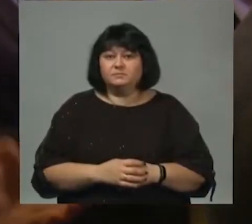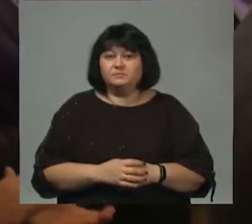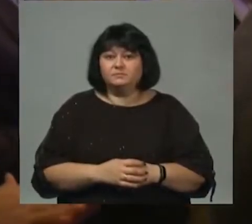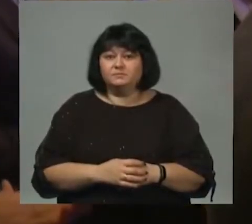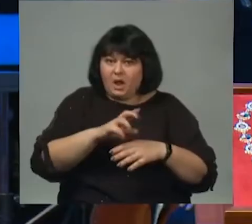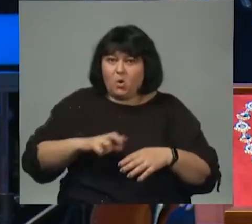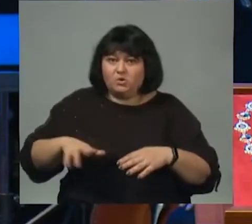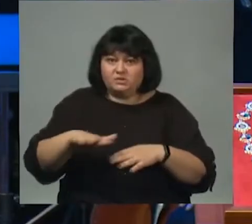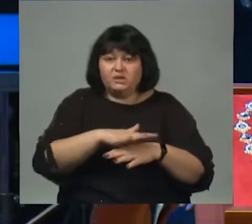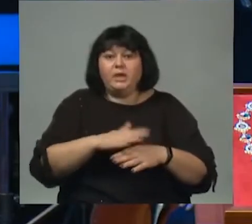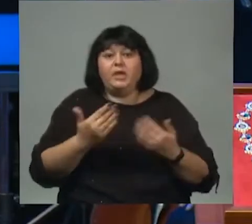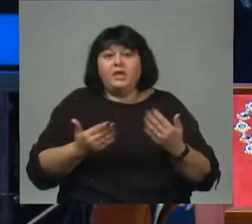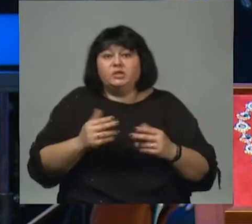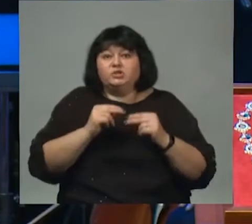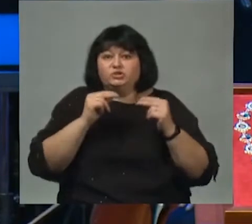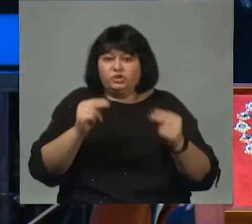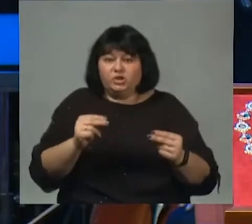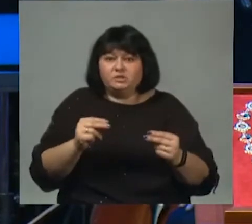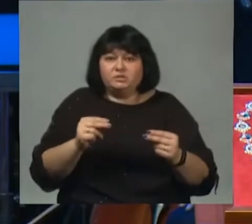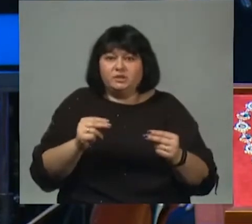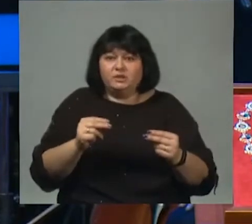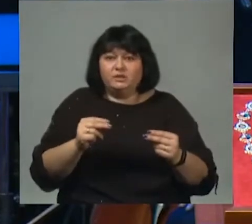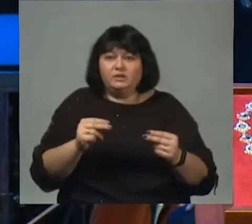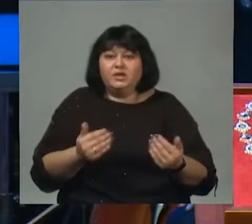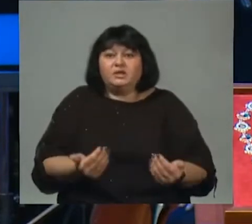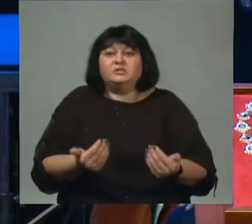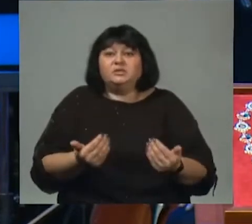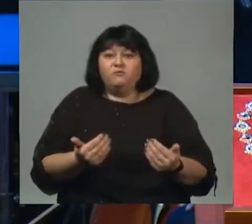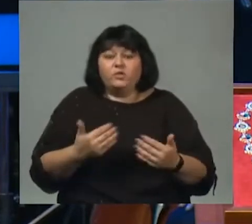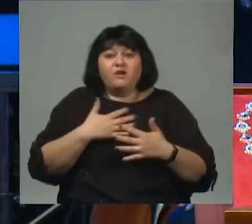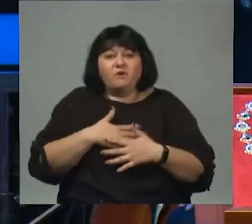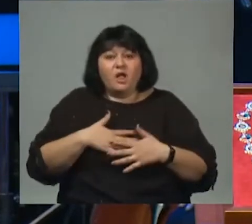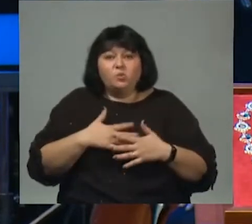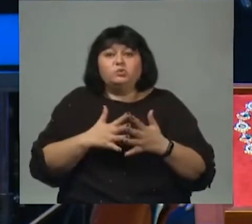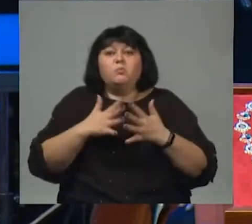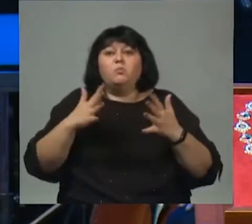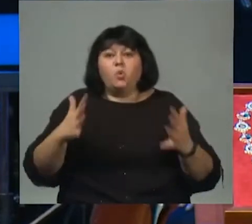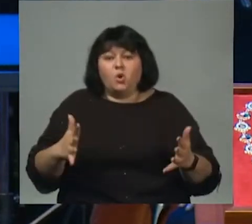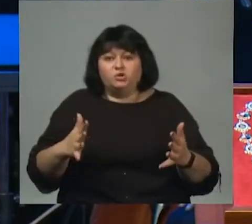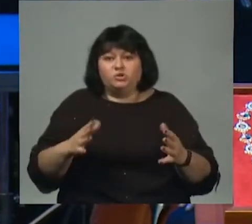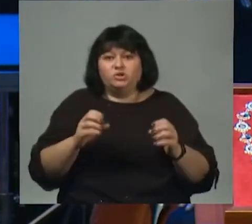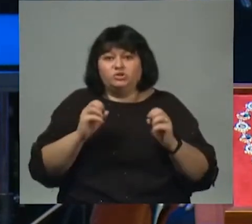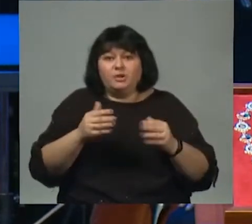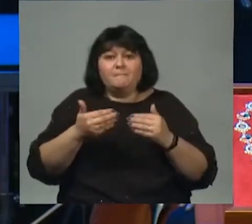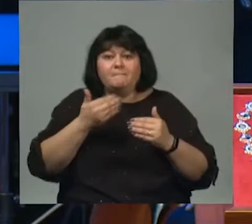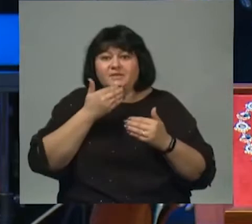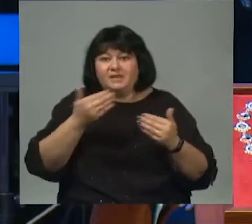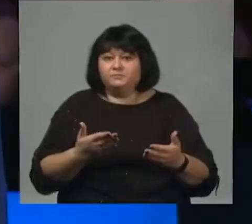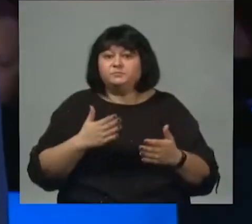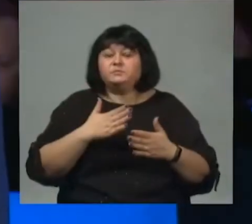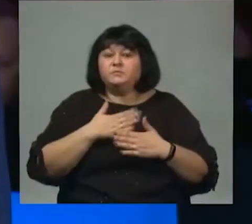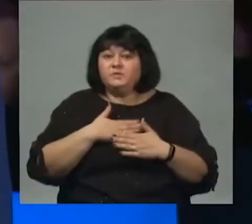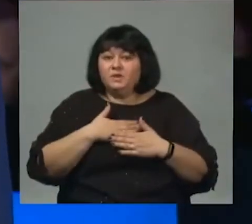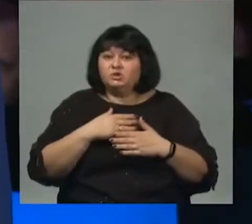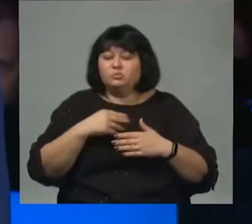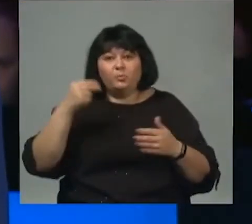слова благодарности за оказанное доверие главе государства Владимиру Путину и жителям региона. Напомним, Белгородская область, 52-летний Вячеслав